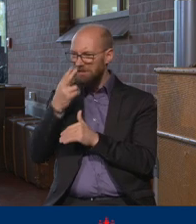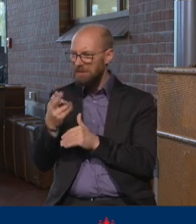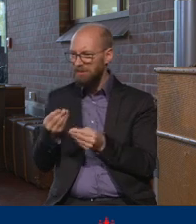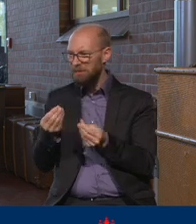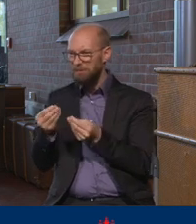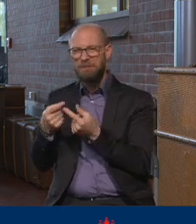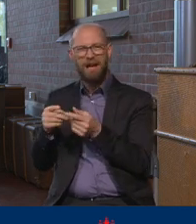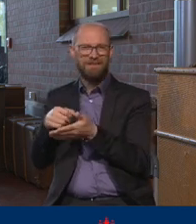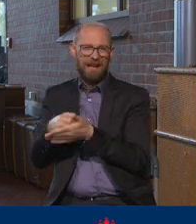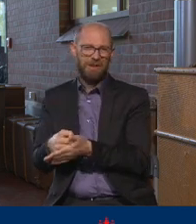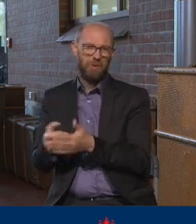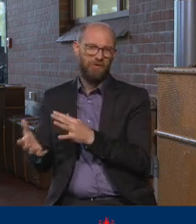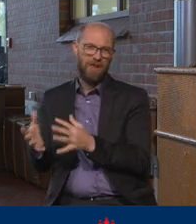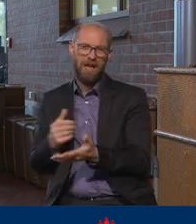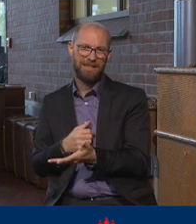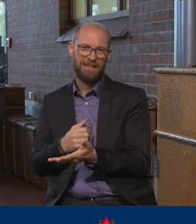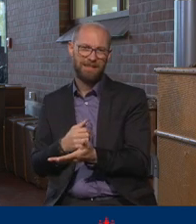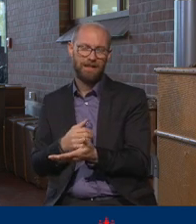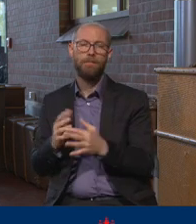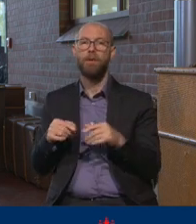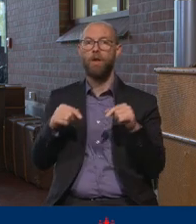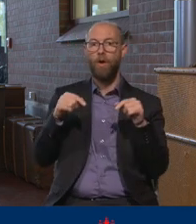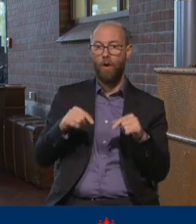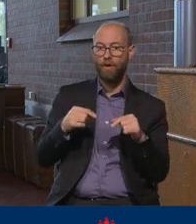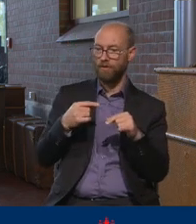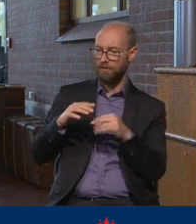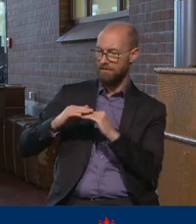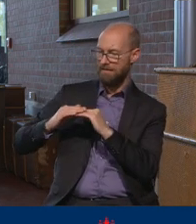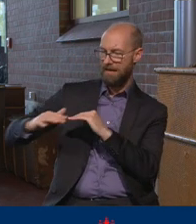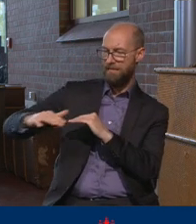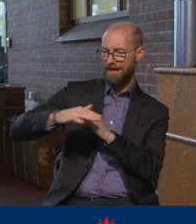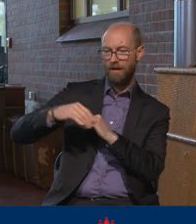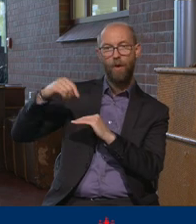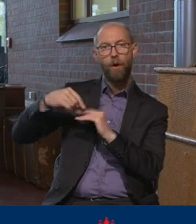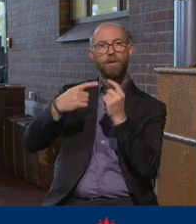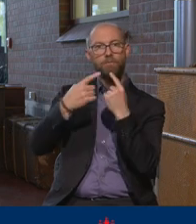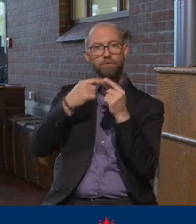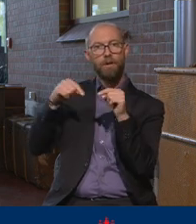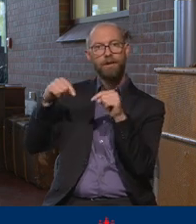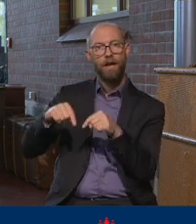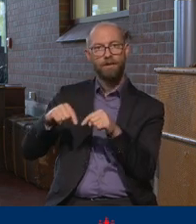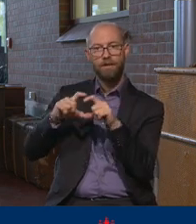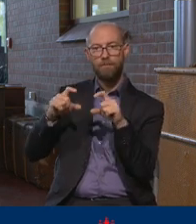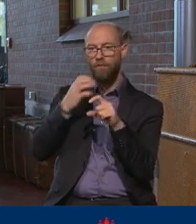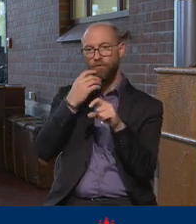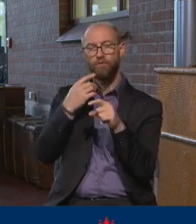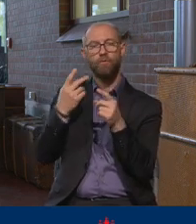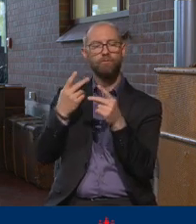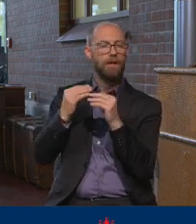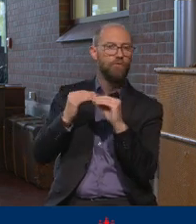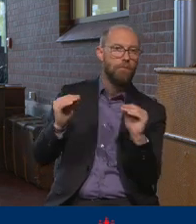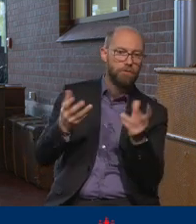wirken ja die gebiete heute über die wir diskutieren wollen und auch informieren wollen